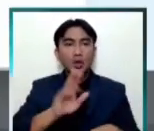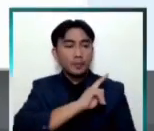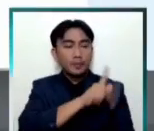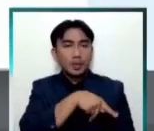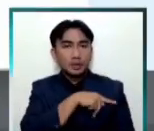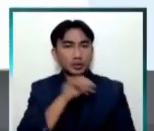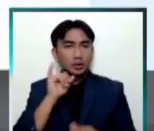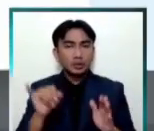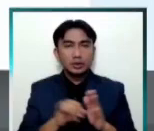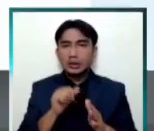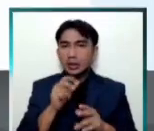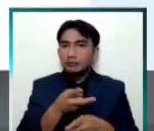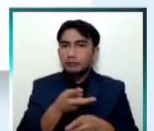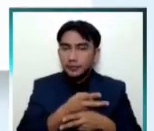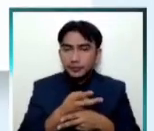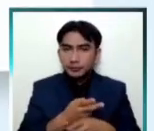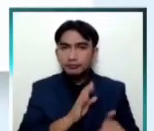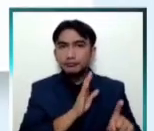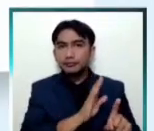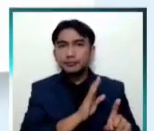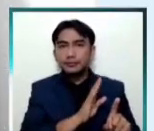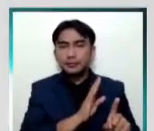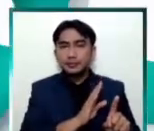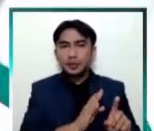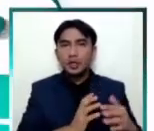sa personal data ng users.